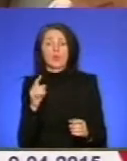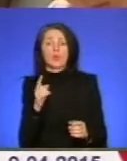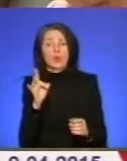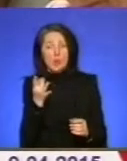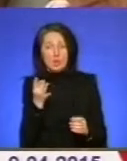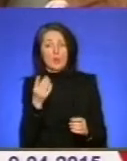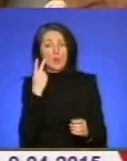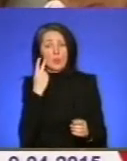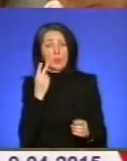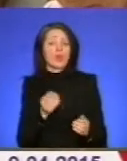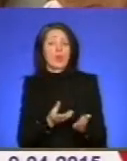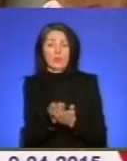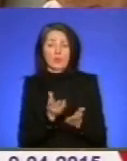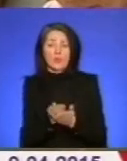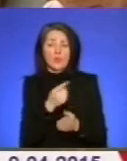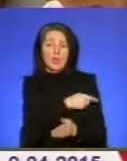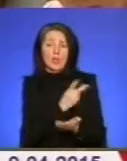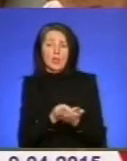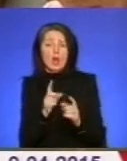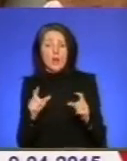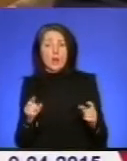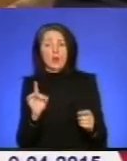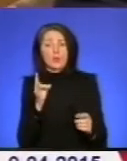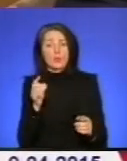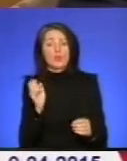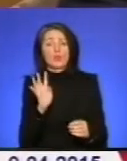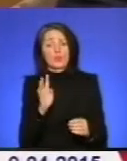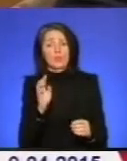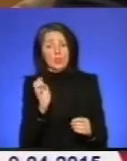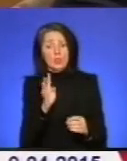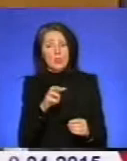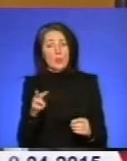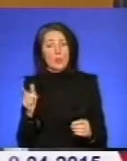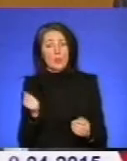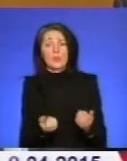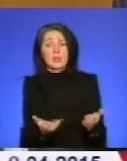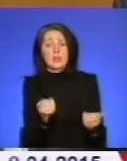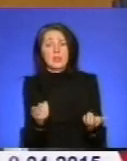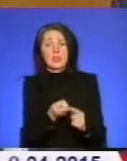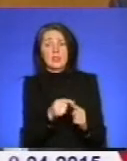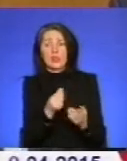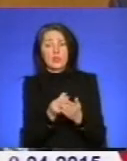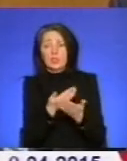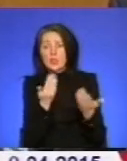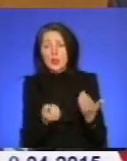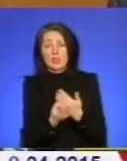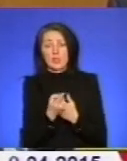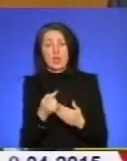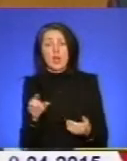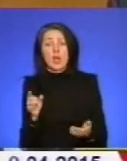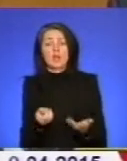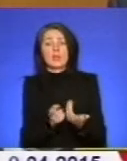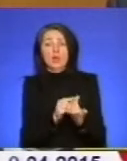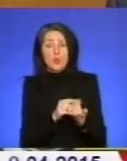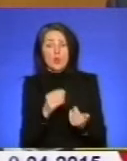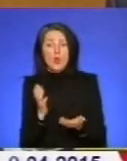у розмірі 4 мільйони гривень. Втім, взяти цих грошей немає звідки. За рахунок резервного фонду ми коштів не можемо